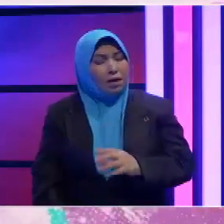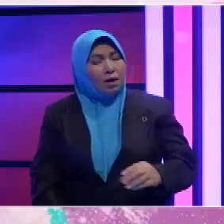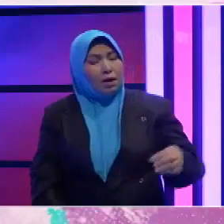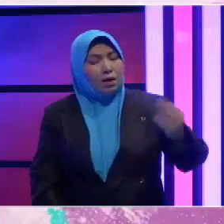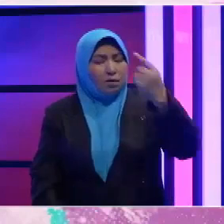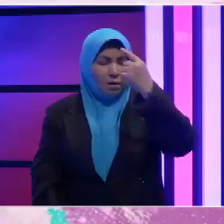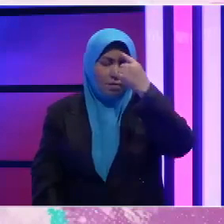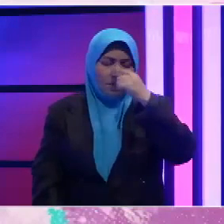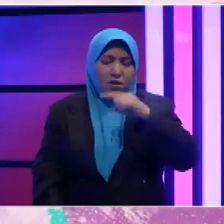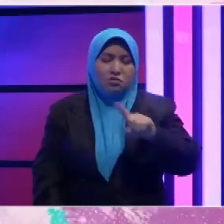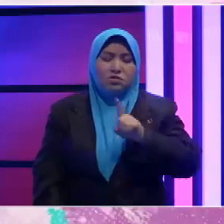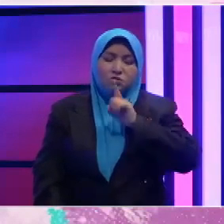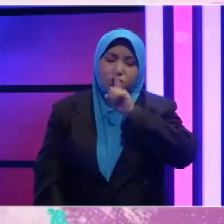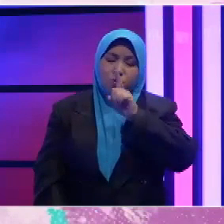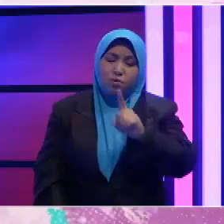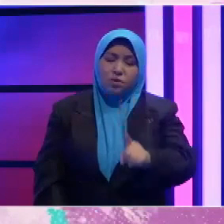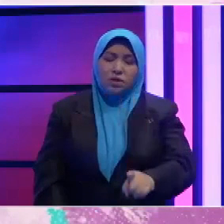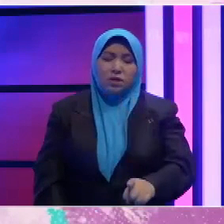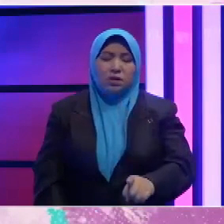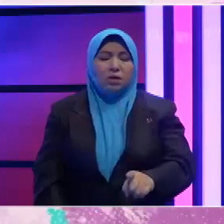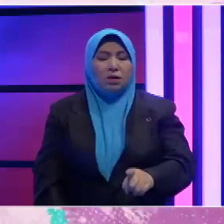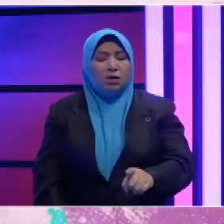ولقد أرسلنا